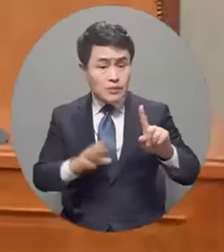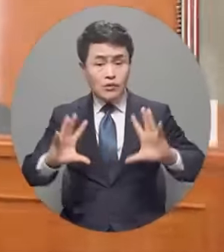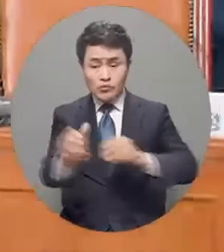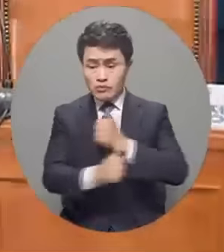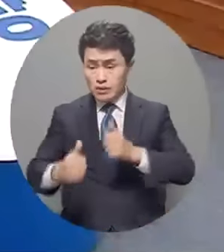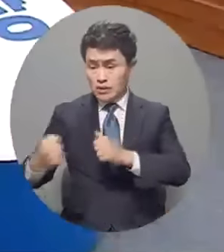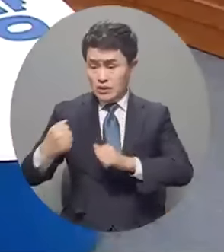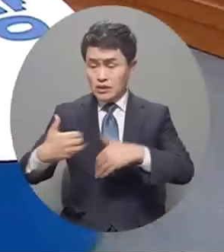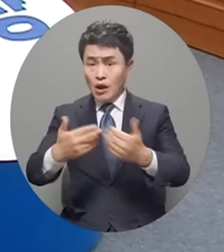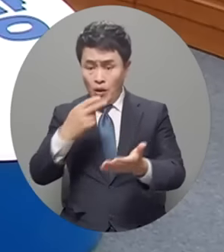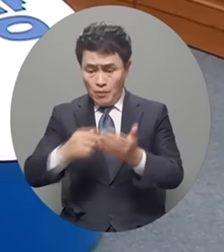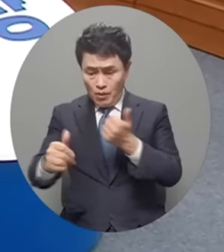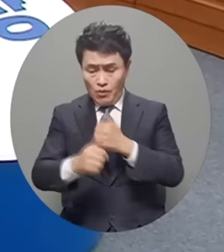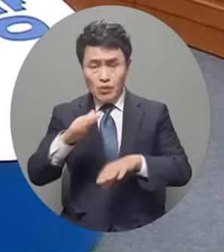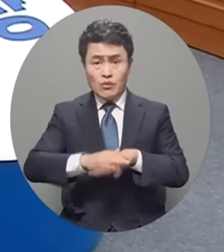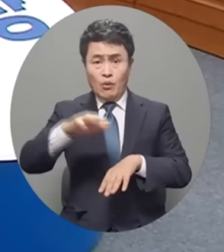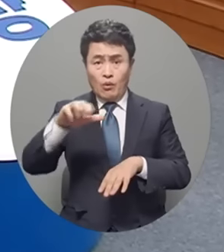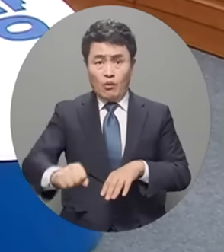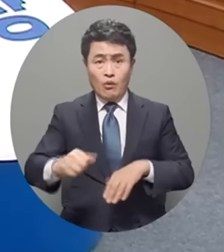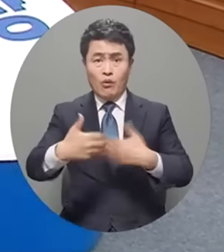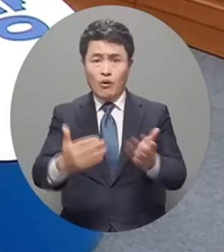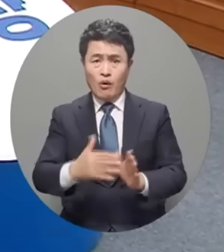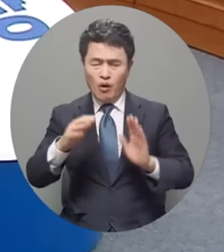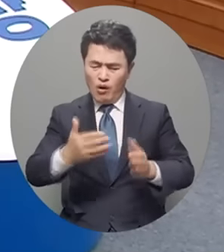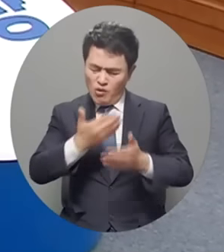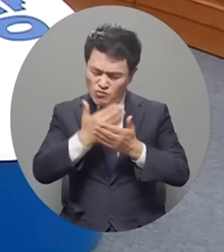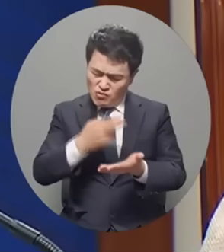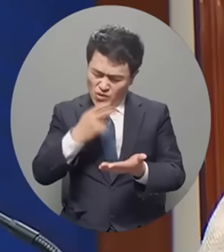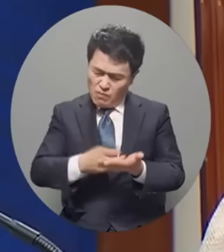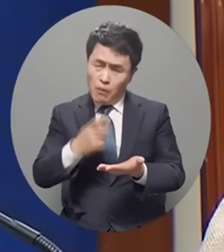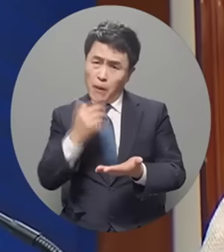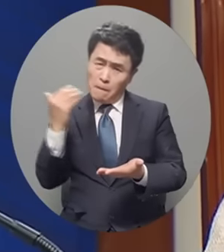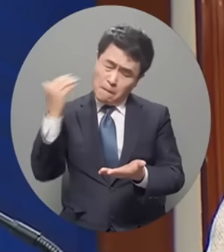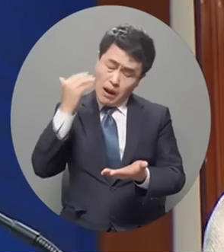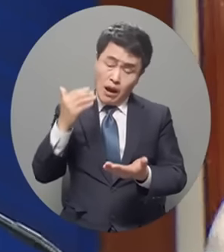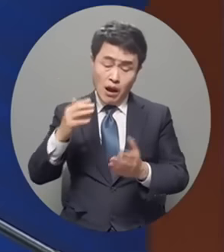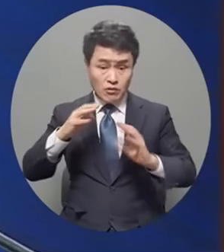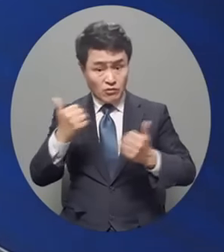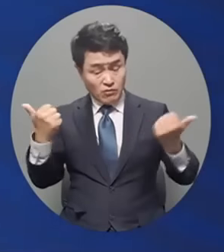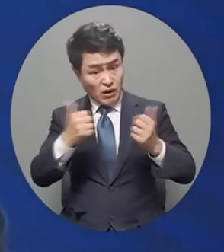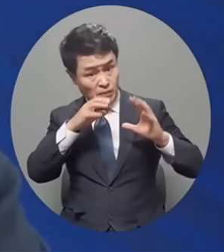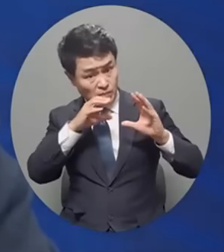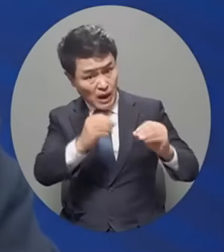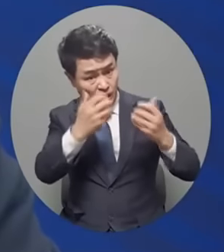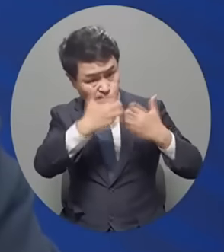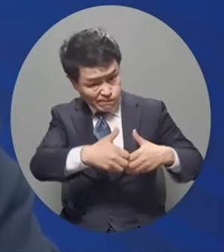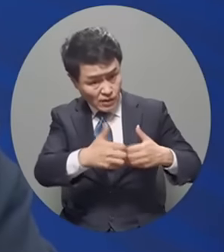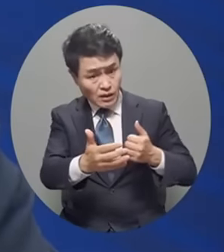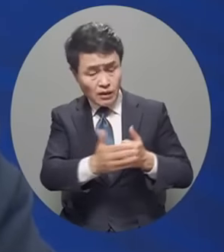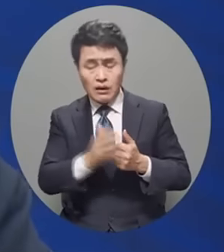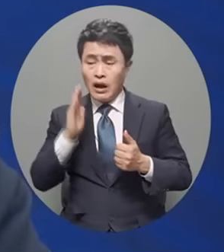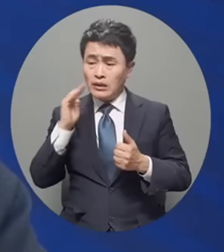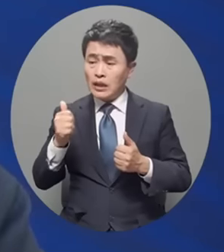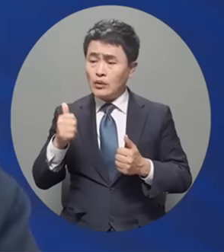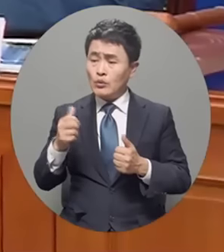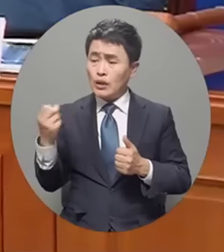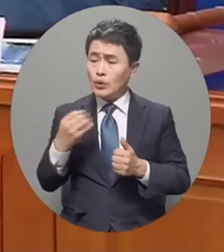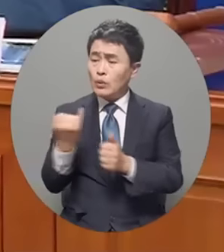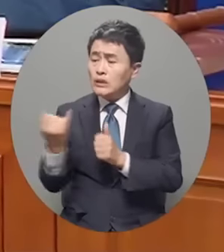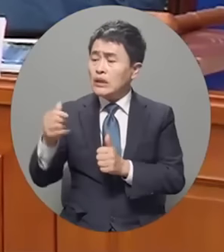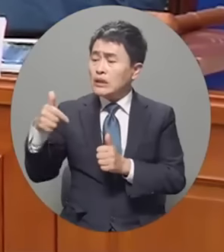국민의힘이 법사위를 손에 쥔 채 번번이 중요 법안의 발목을 잡아 국회를 정지시켰고 대통령과 김건희 여사를